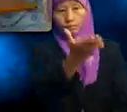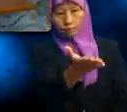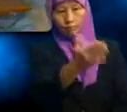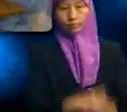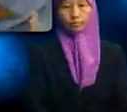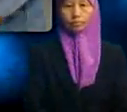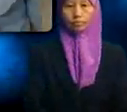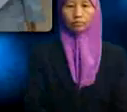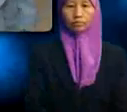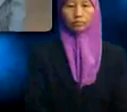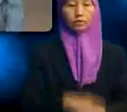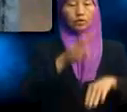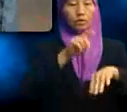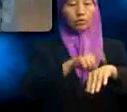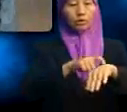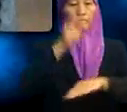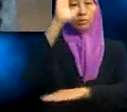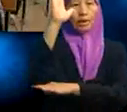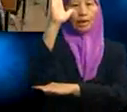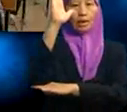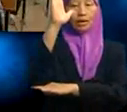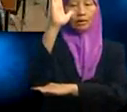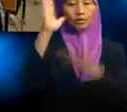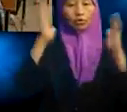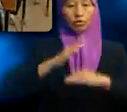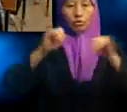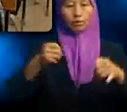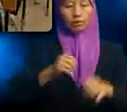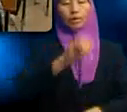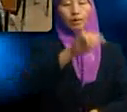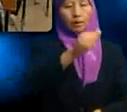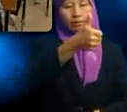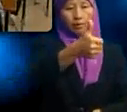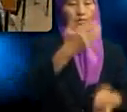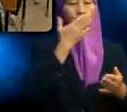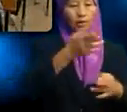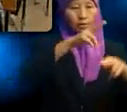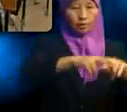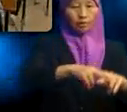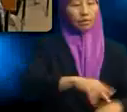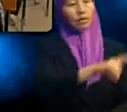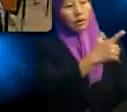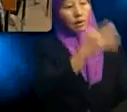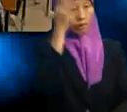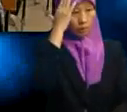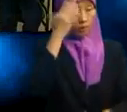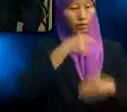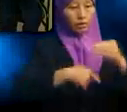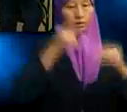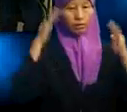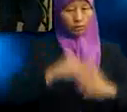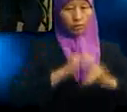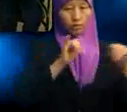Liana. Waktunya tengah hari, Ustazah. Ya, bagus. Terima kasih. Boleh duduk. Baik, ada tak lagi yang tahu tentang solat